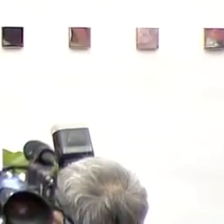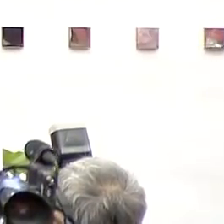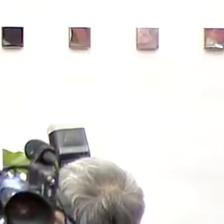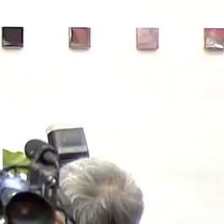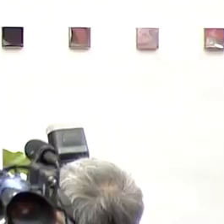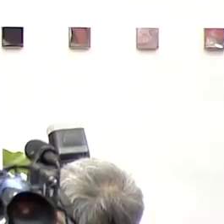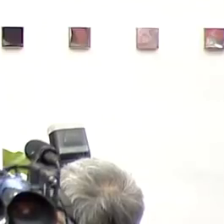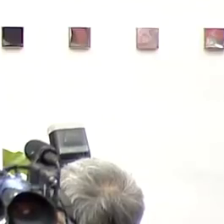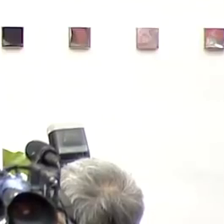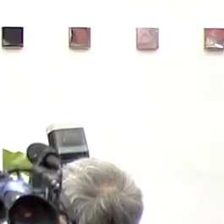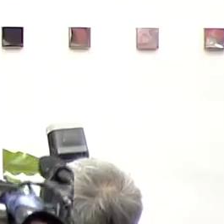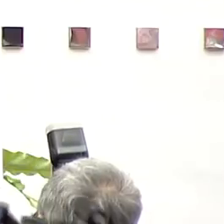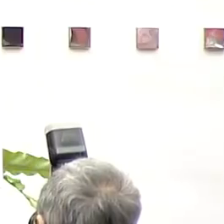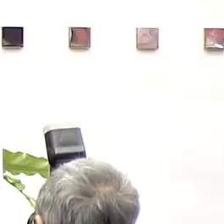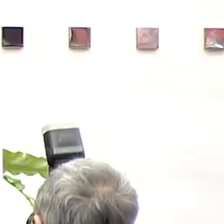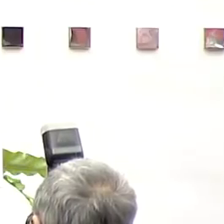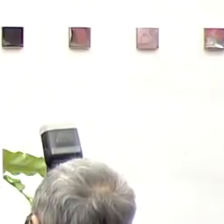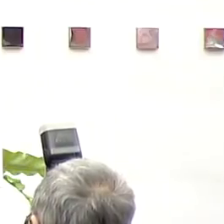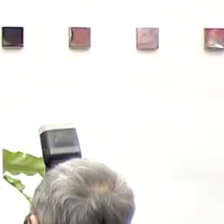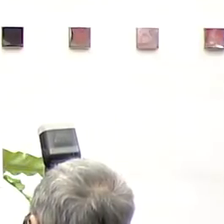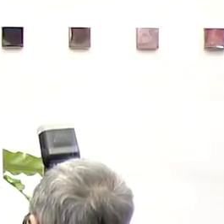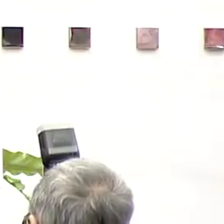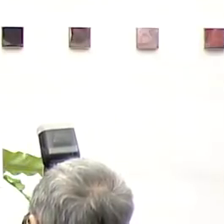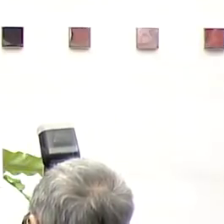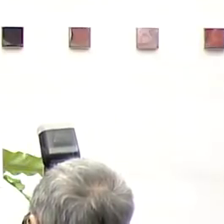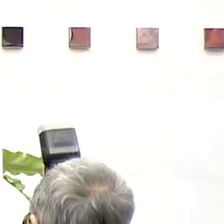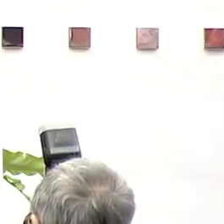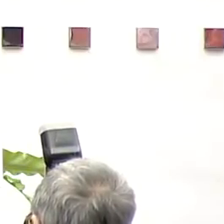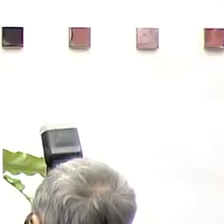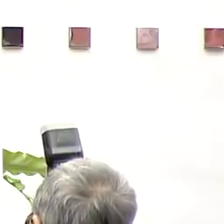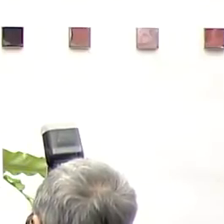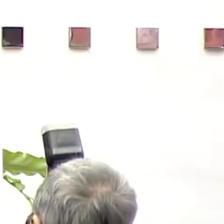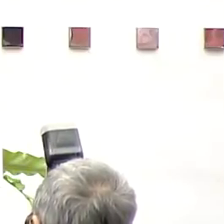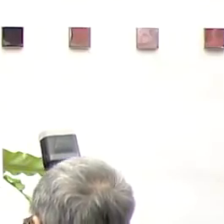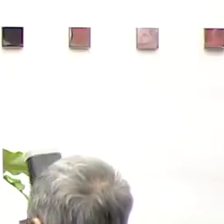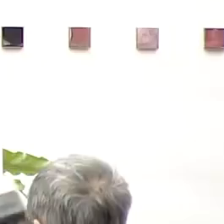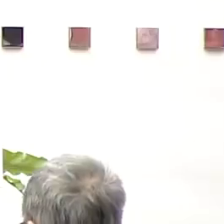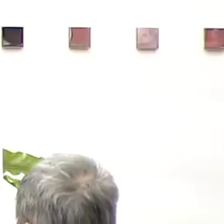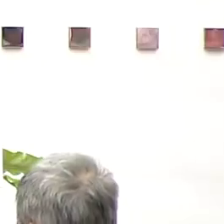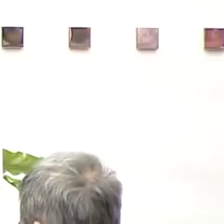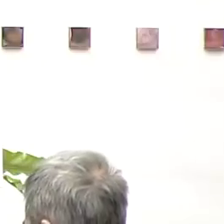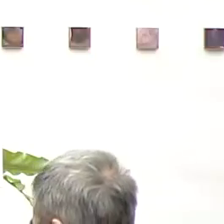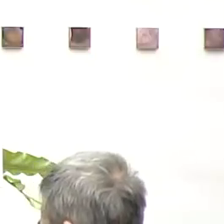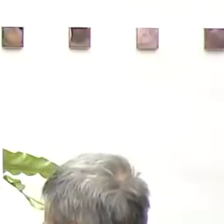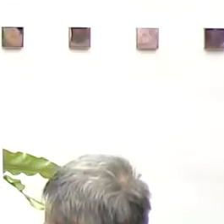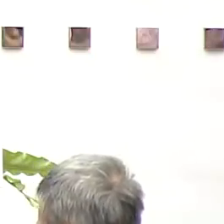法第33条担任我们推选的会议主持人。谢谢大家。